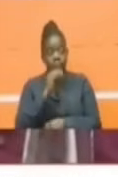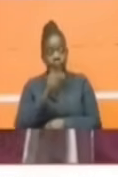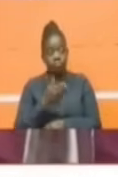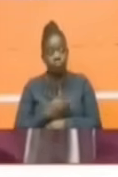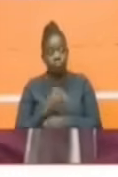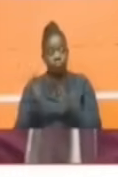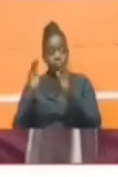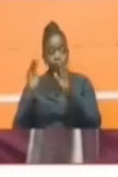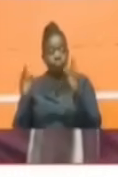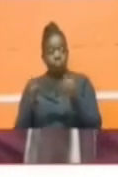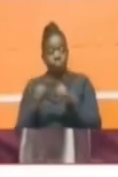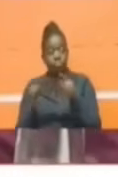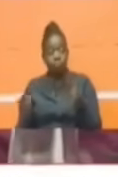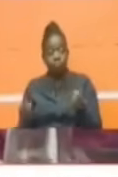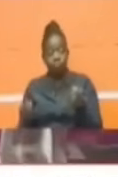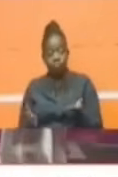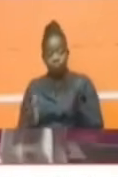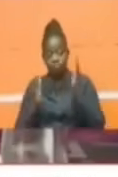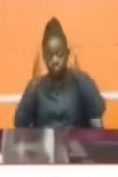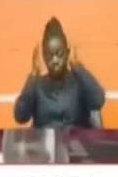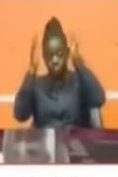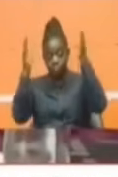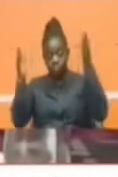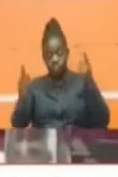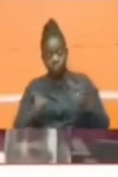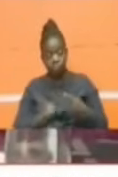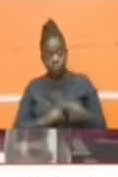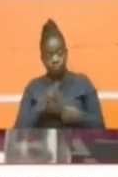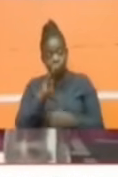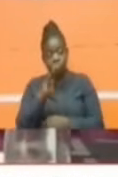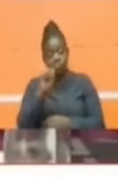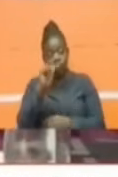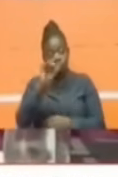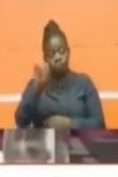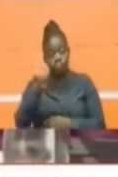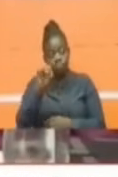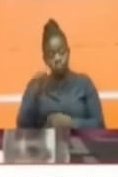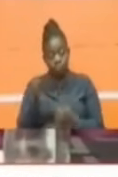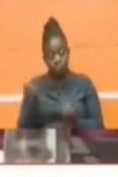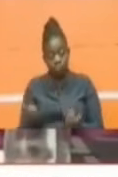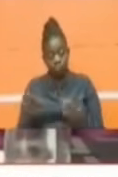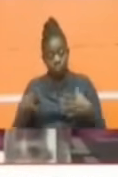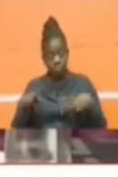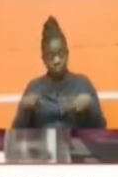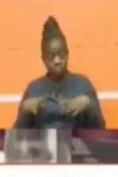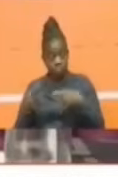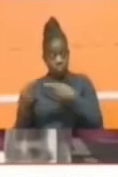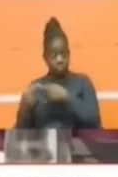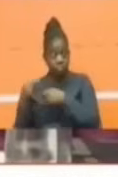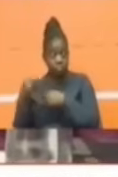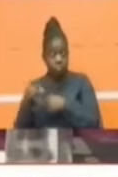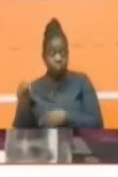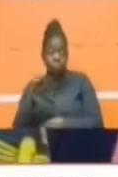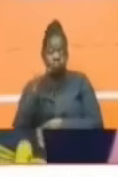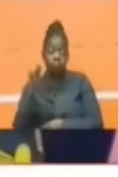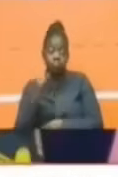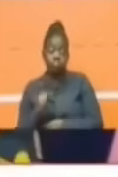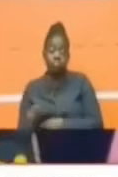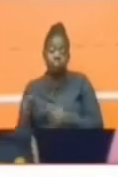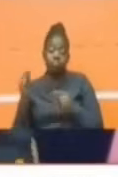Omukolo gwetabiddwako omulabirizi w'ennamirembe Moses Banja, omulabirizi Omula Jackson Matovu avunaanyizibwa ku kkaddizo ly'abajulizi e